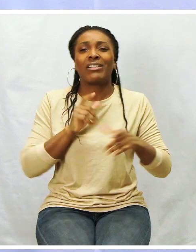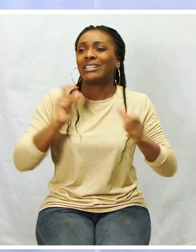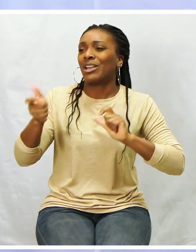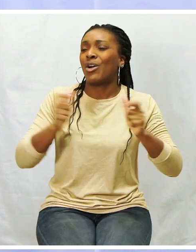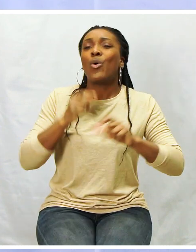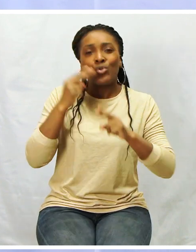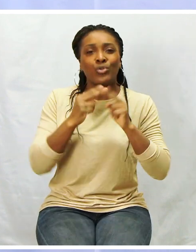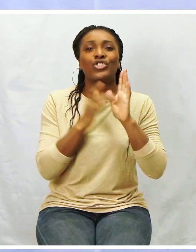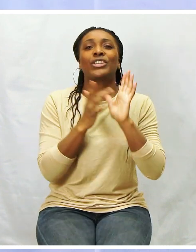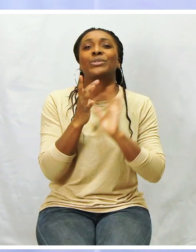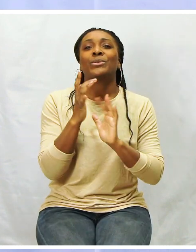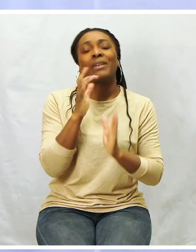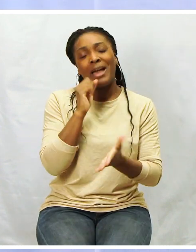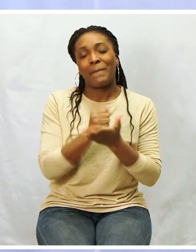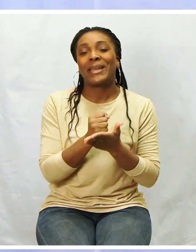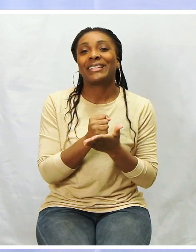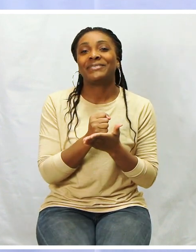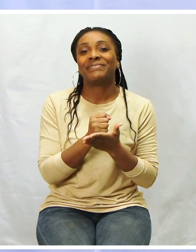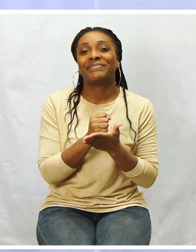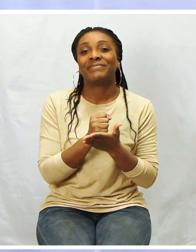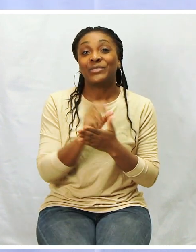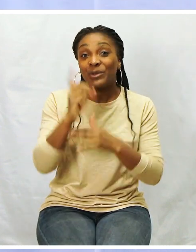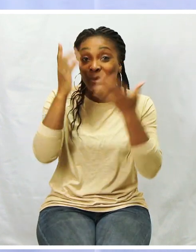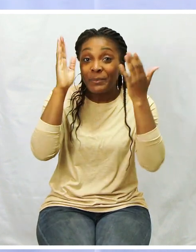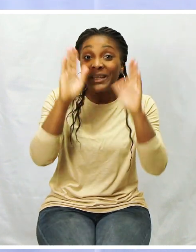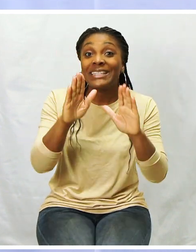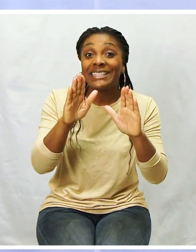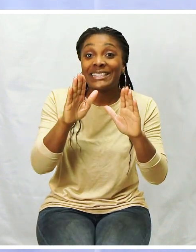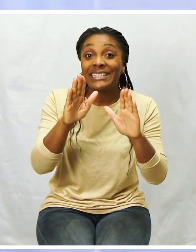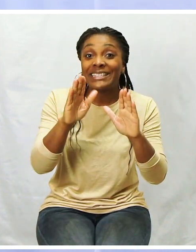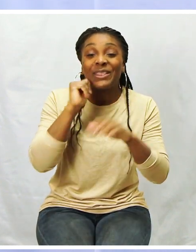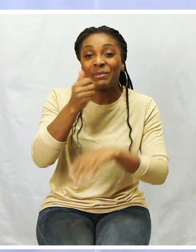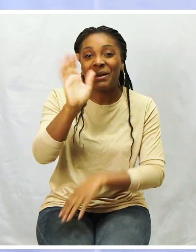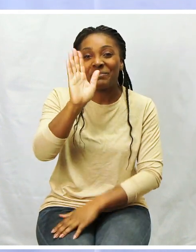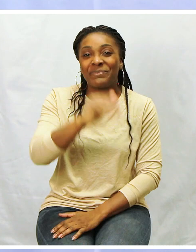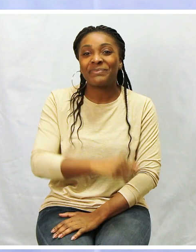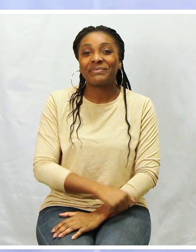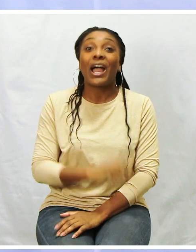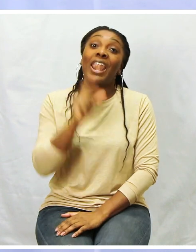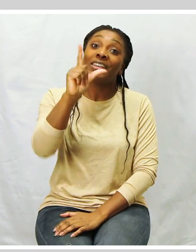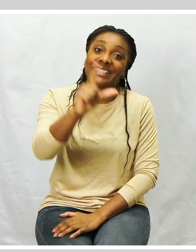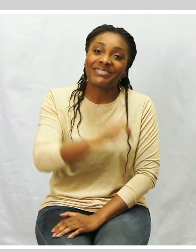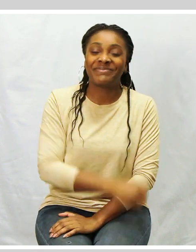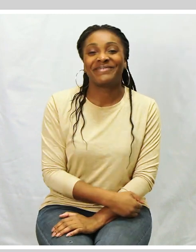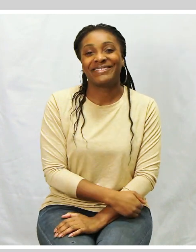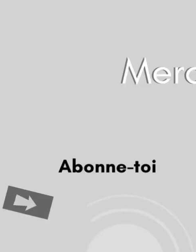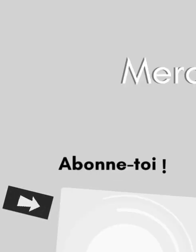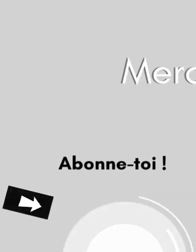le nom de Jésus, j'ai prié. Amen. Que Dieu vous bénisse. On se retrouve demain, lundi.